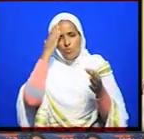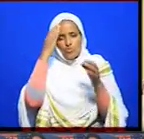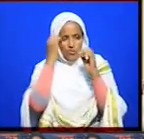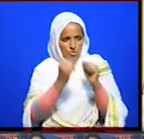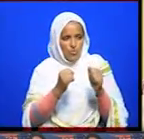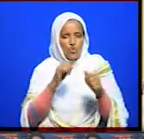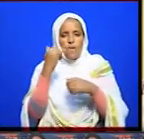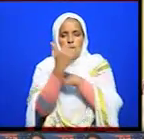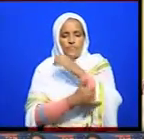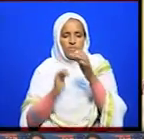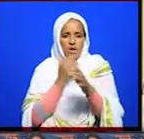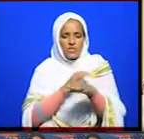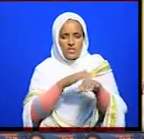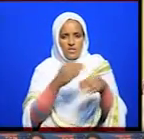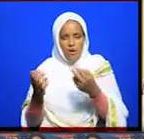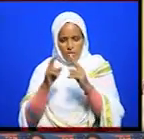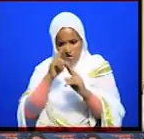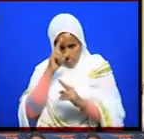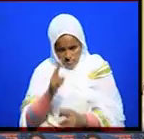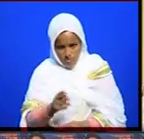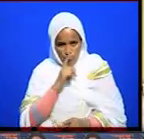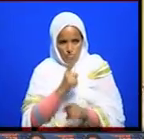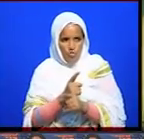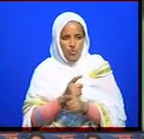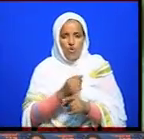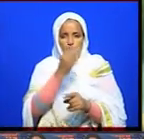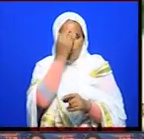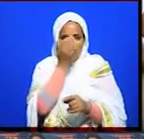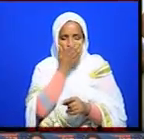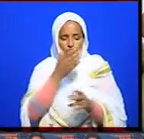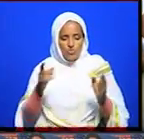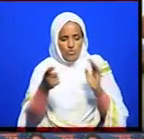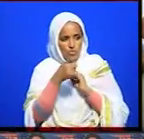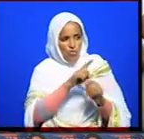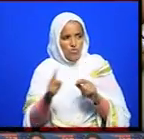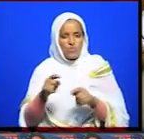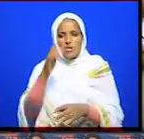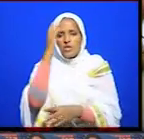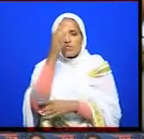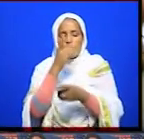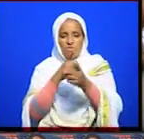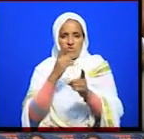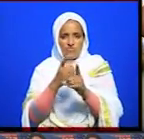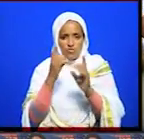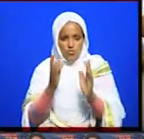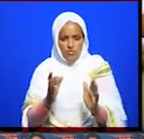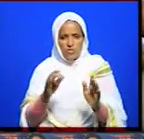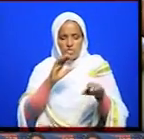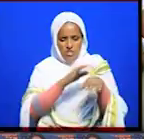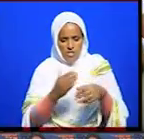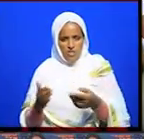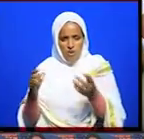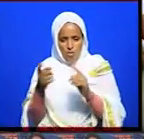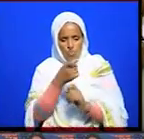እርሶ በደንብ ሊያውቁት ይችላሉ። እንግዲህ በሀገራችን እንግዳ በጣም ክቡር ነው አይደለ? እንደ ኦርቶዶክስ ሲኮን ደግሞ